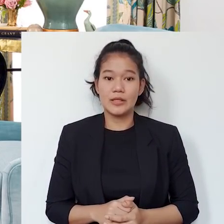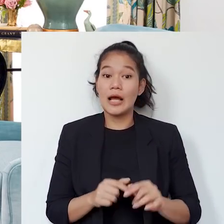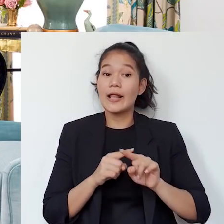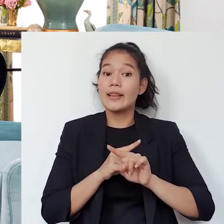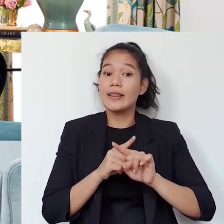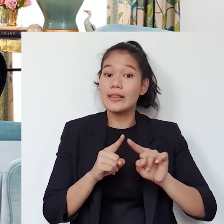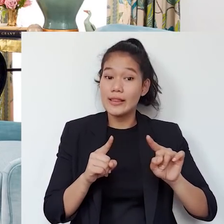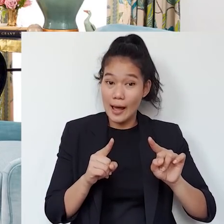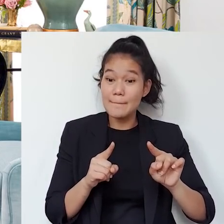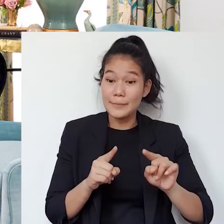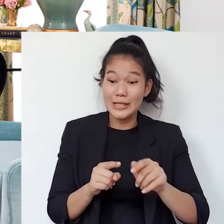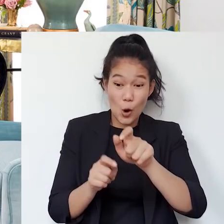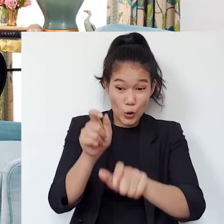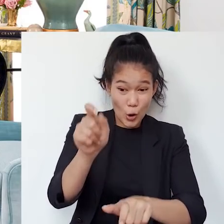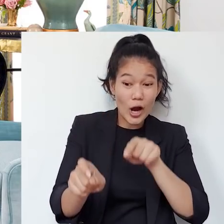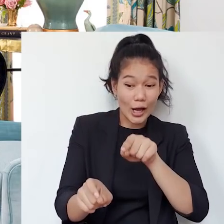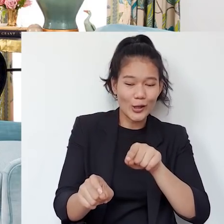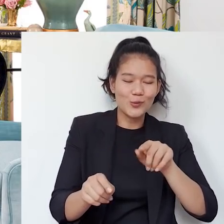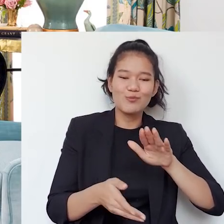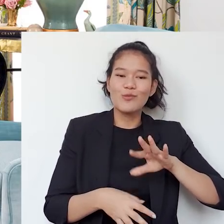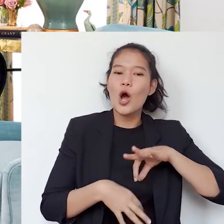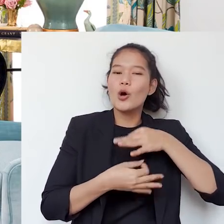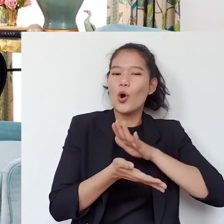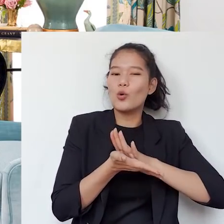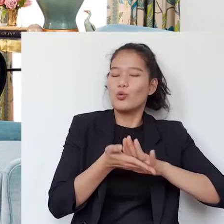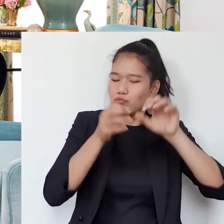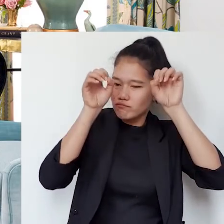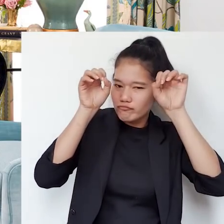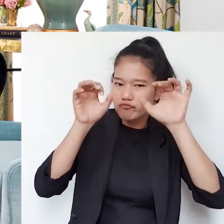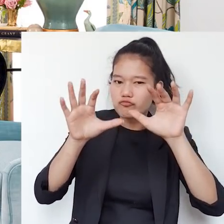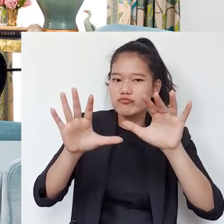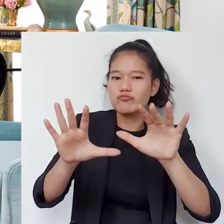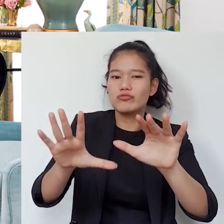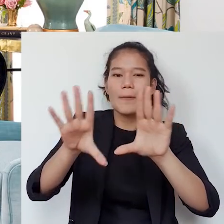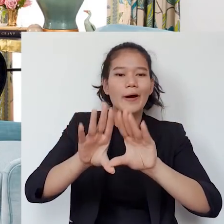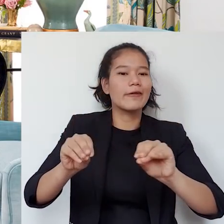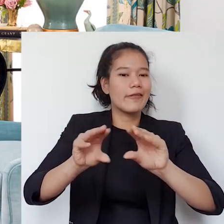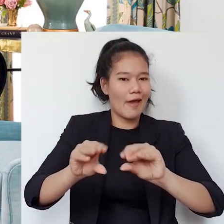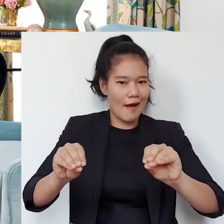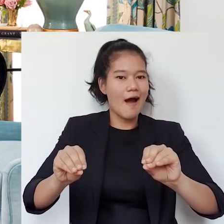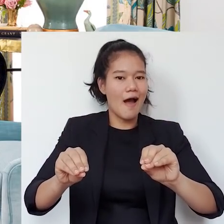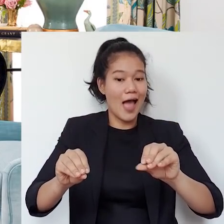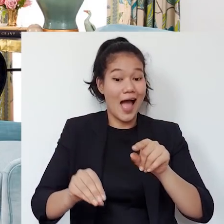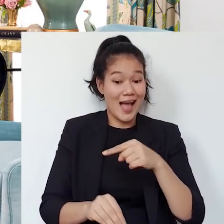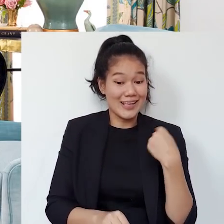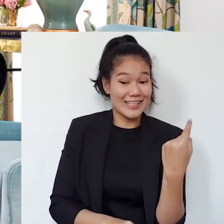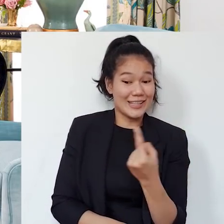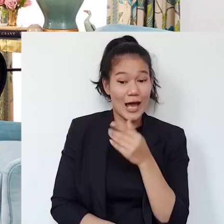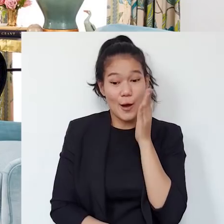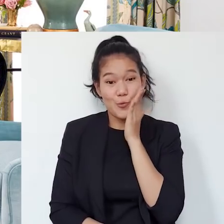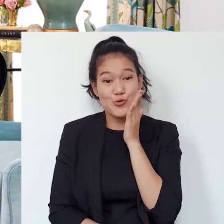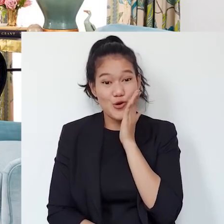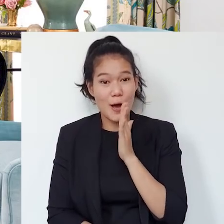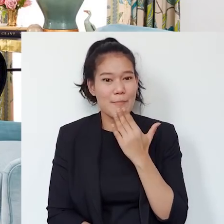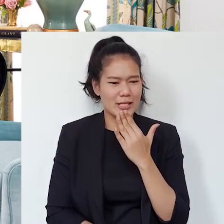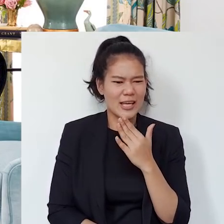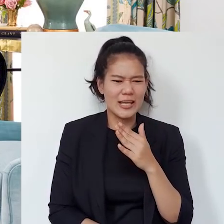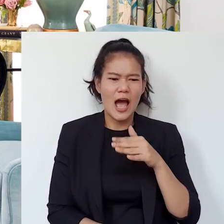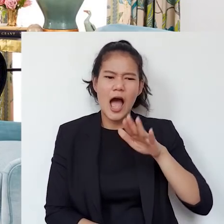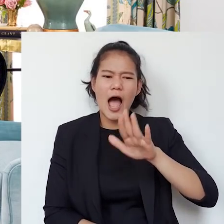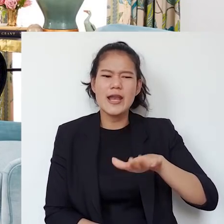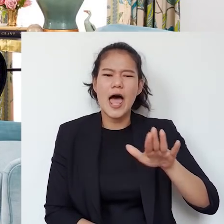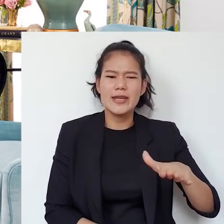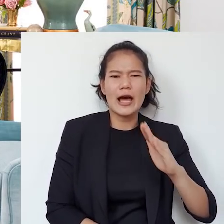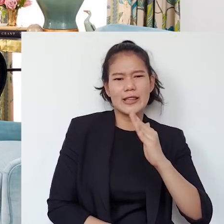Tapi di atas orang seperti ini Roh Kudus bekerja. Maka saudara-saudaraku, kita yang muda biasanya, misalnya anak-anak timur